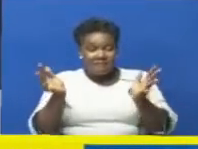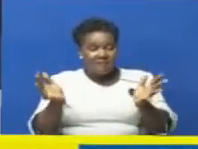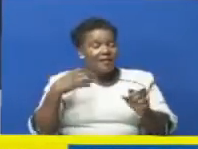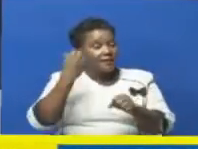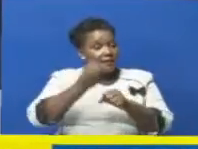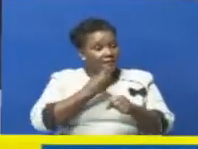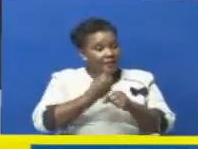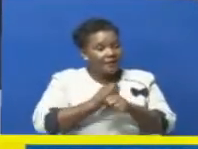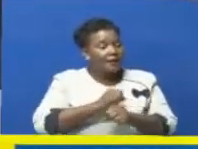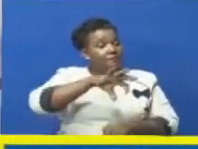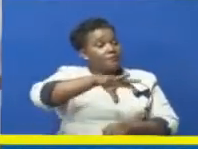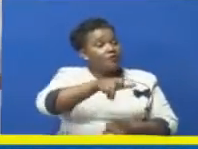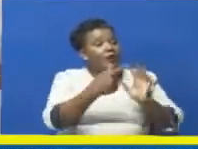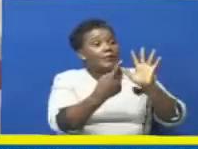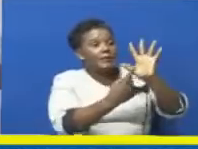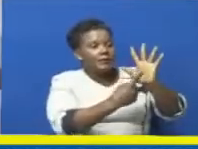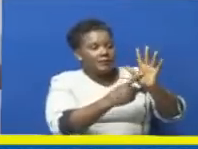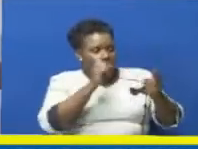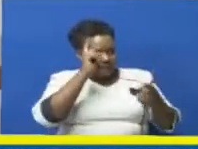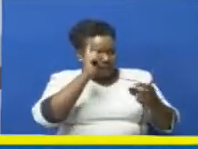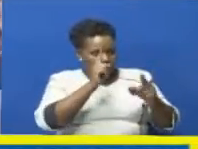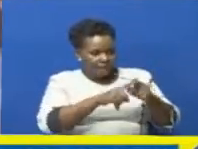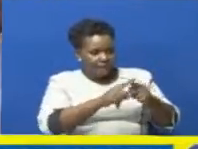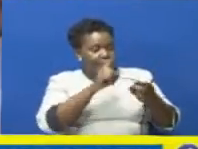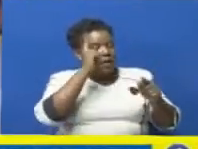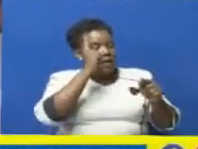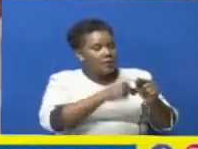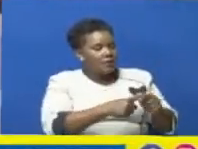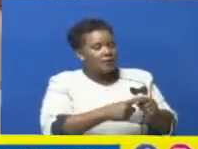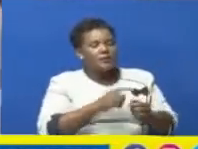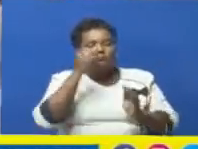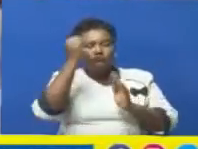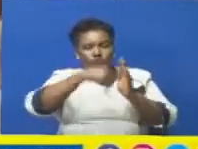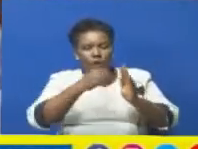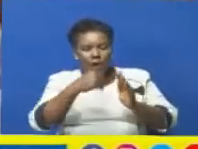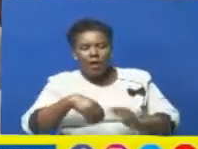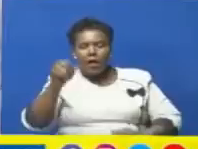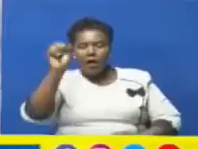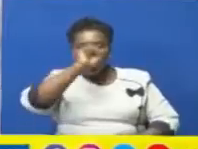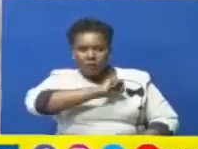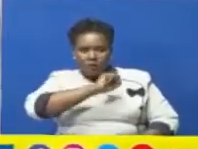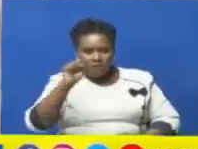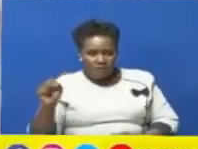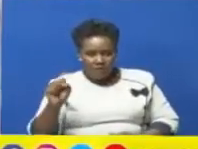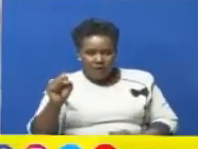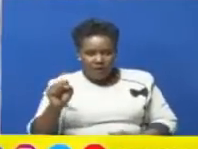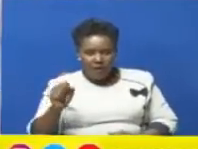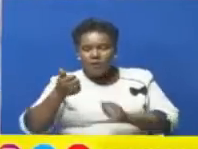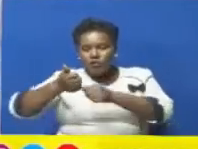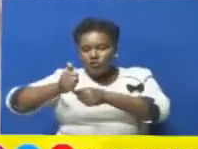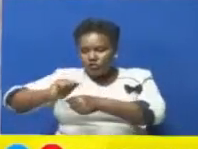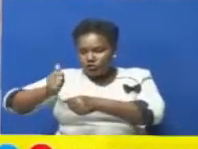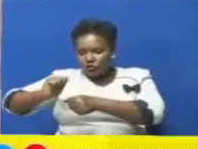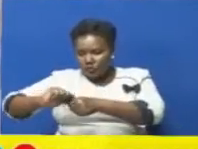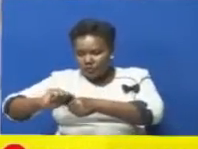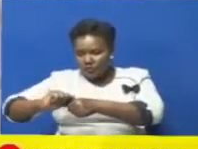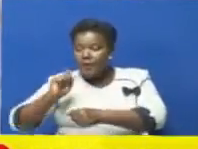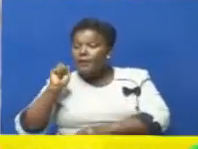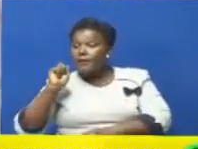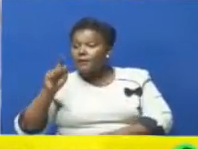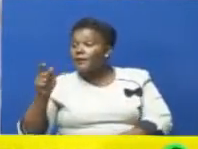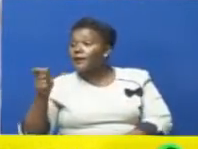inafanyika katika mikoa sita ya Lindi, Mtwara, Ruvuma, Njombe, Mbeya na Iringa. Maritina Ngulumbi, TBC,